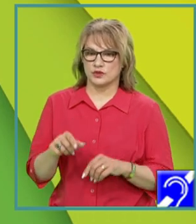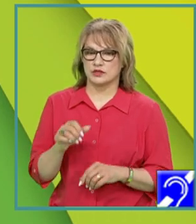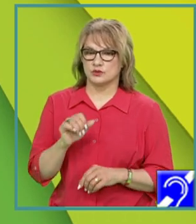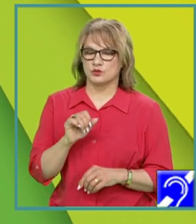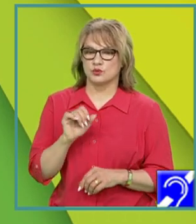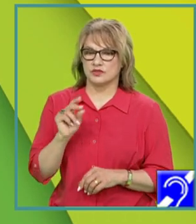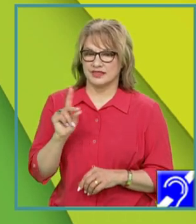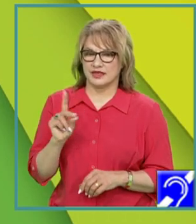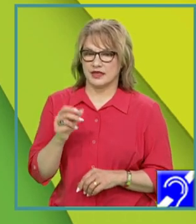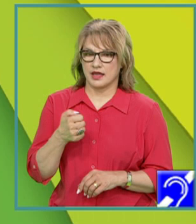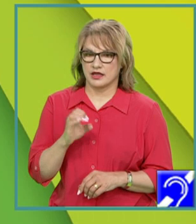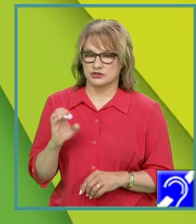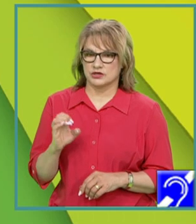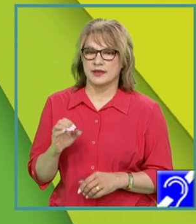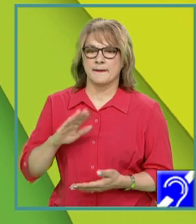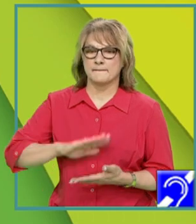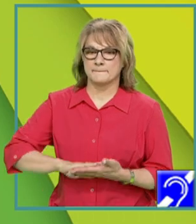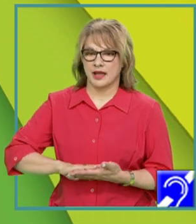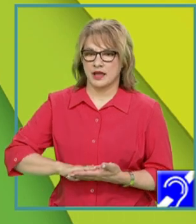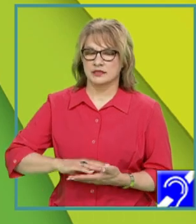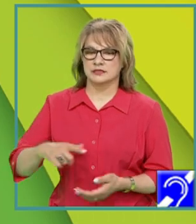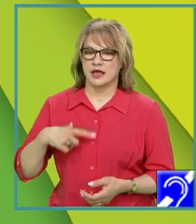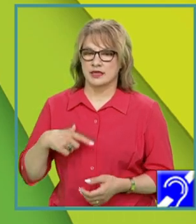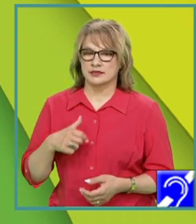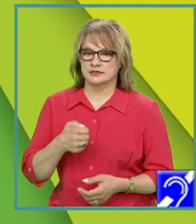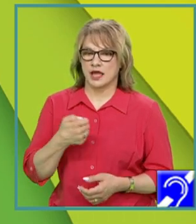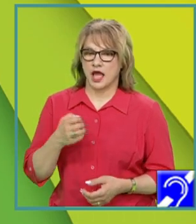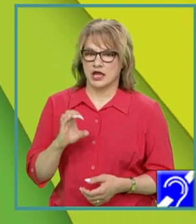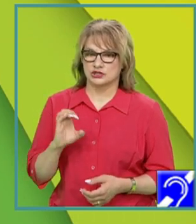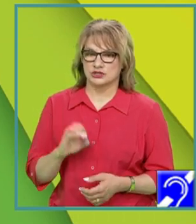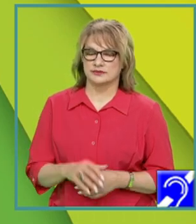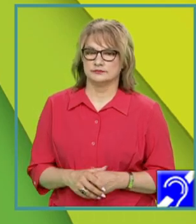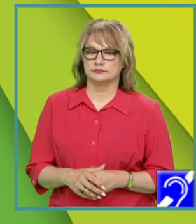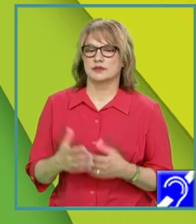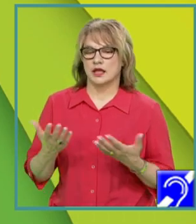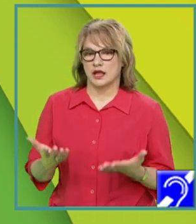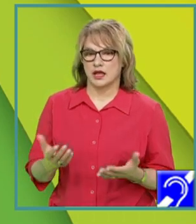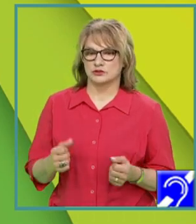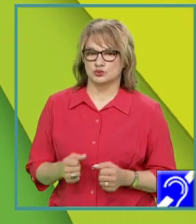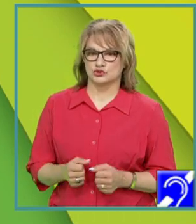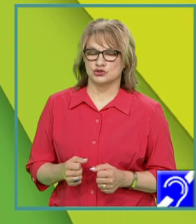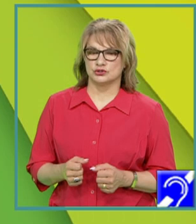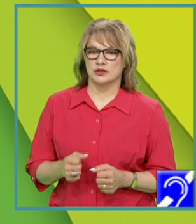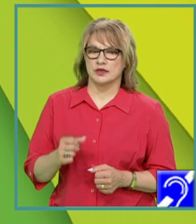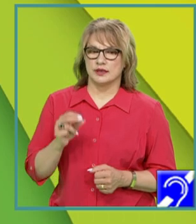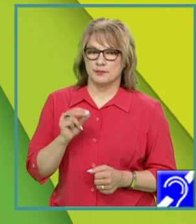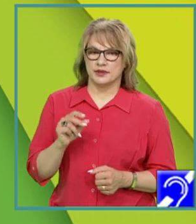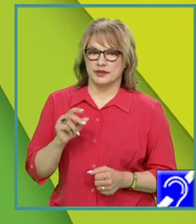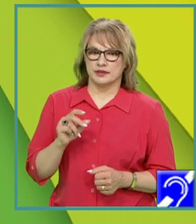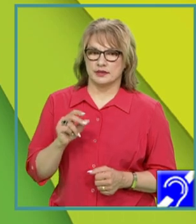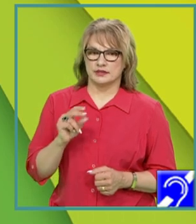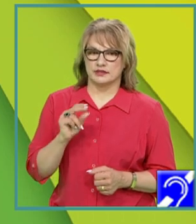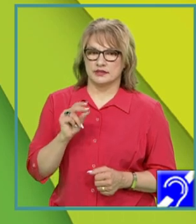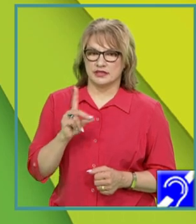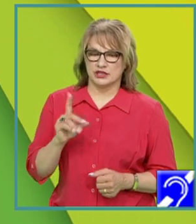de Acel bază se consideră AC Atunci pedepsi